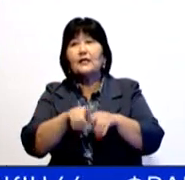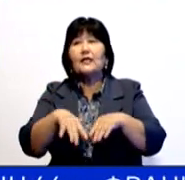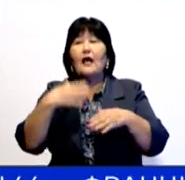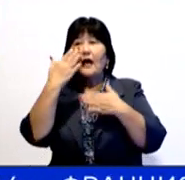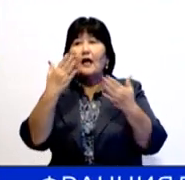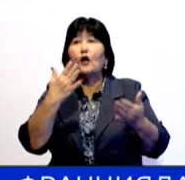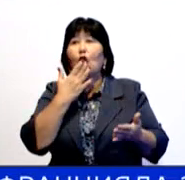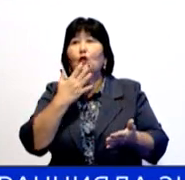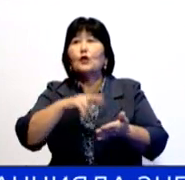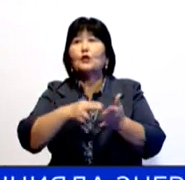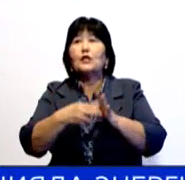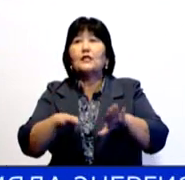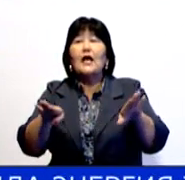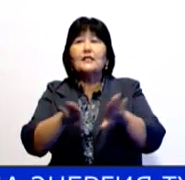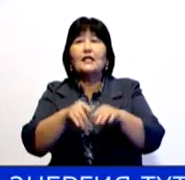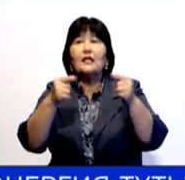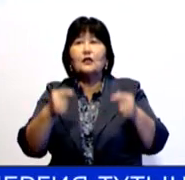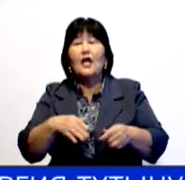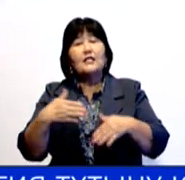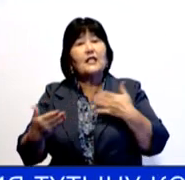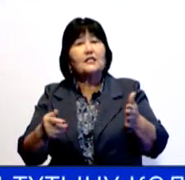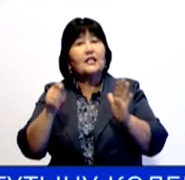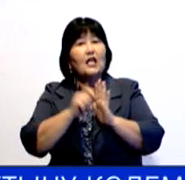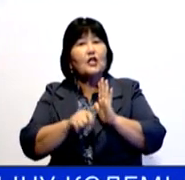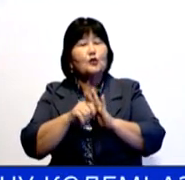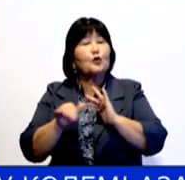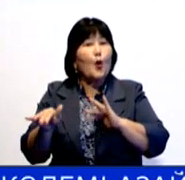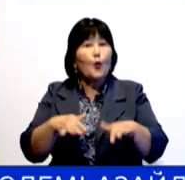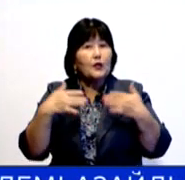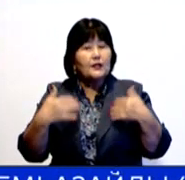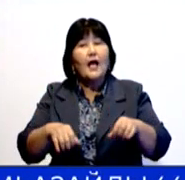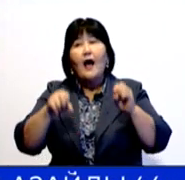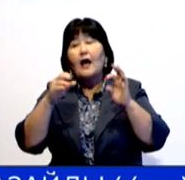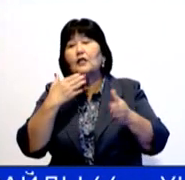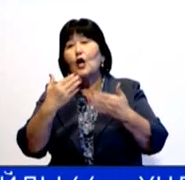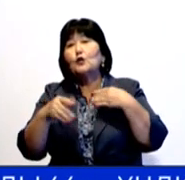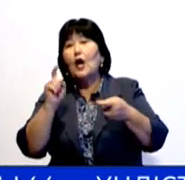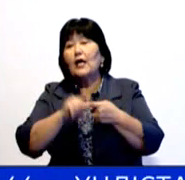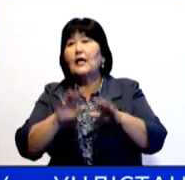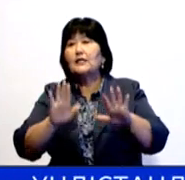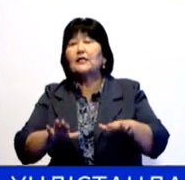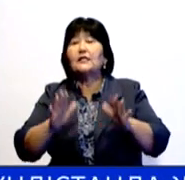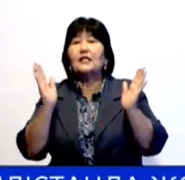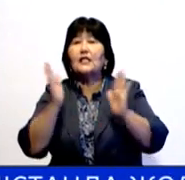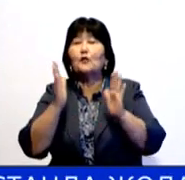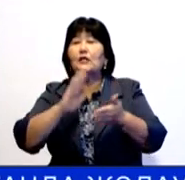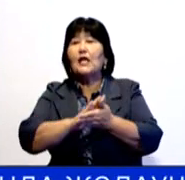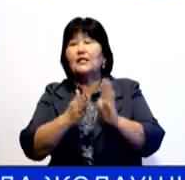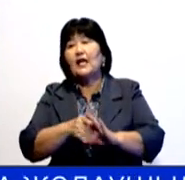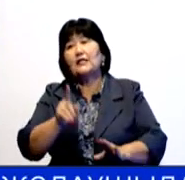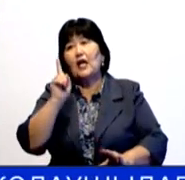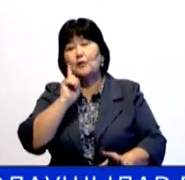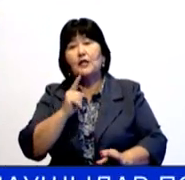және ұлттық стандарттарға сәйкестендіру үшін жан-жақты тексеруден өткізілген. Арнайы сұраныс арқылы жергілікті жердің климаттық жағдайына да